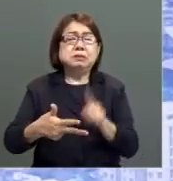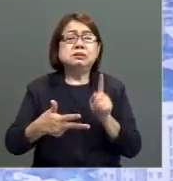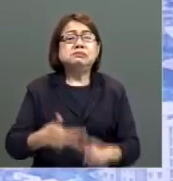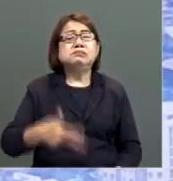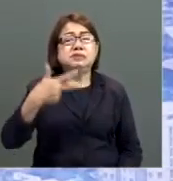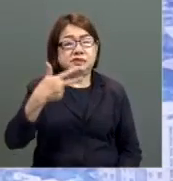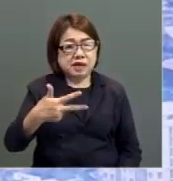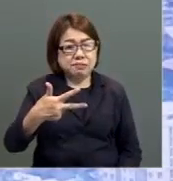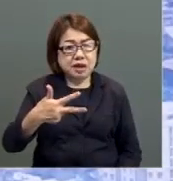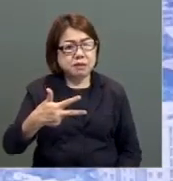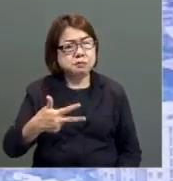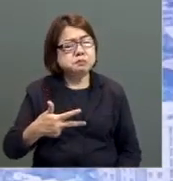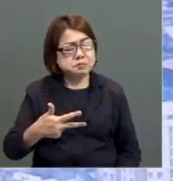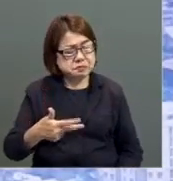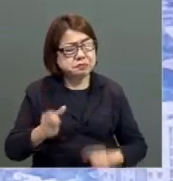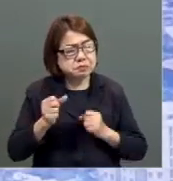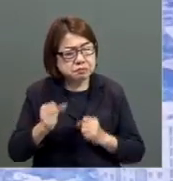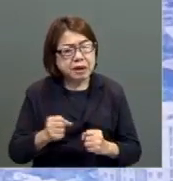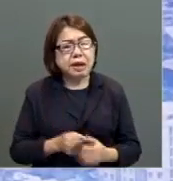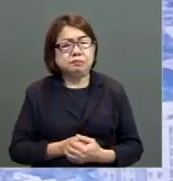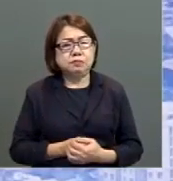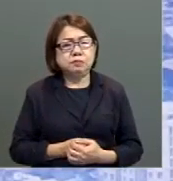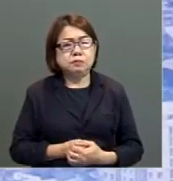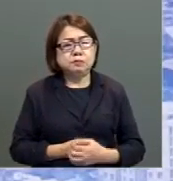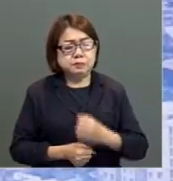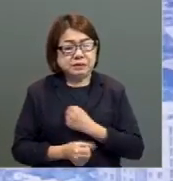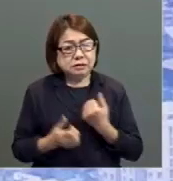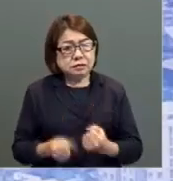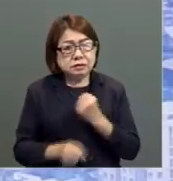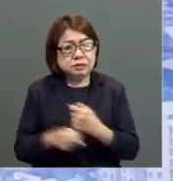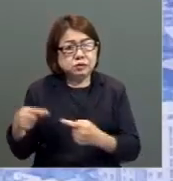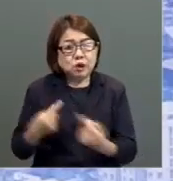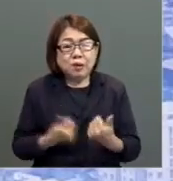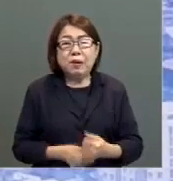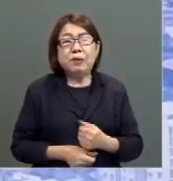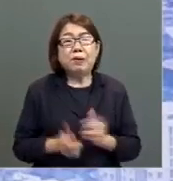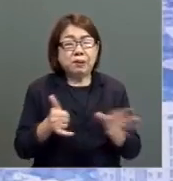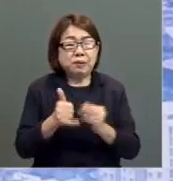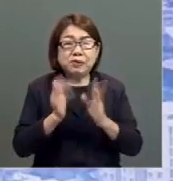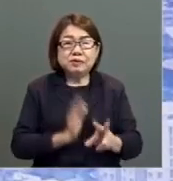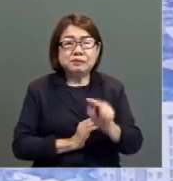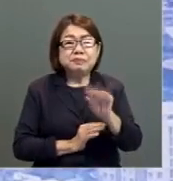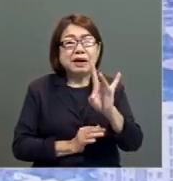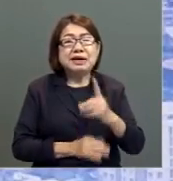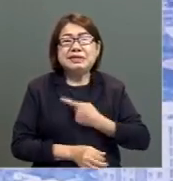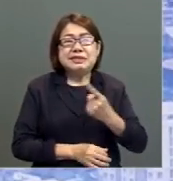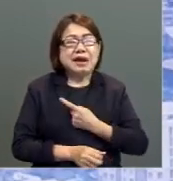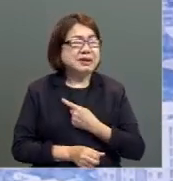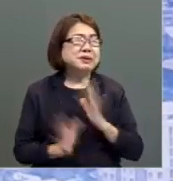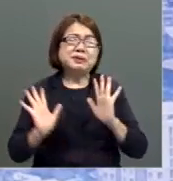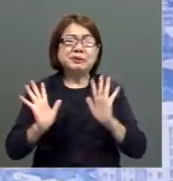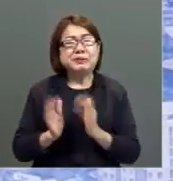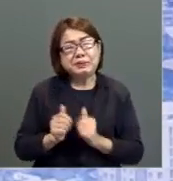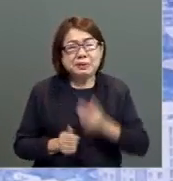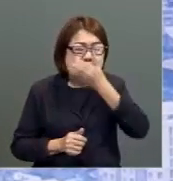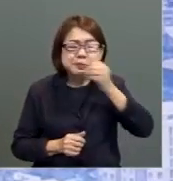ราทำกันอย่างเข้มแข็งและต่อเนื่องกันไปด้วยนะครับไม่ใช่แค่วันนี้38แล้วดีใจแล้วจะหยุดแล้วจะเลิกท่